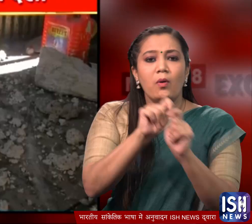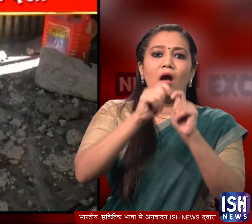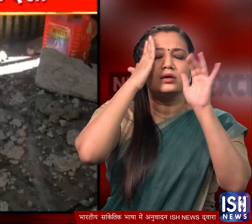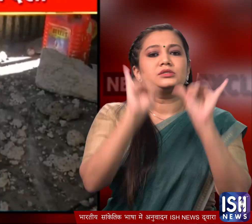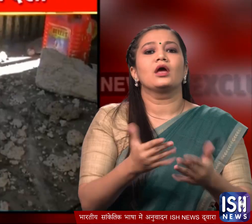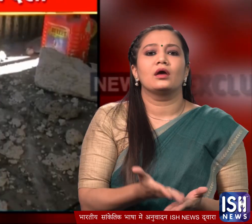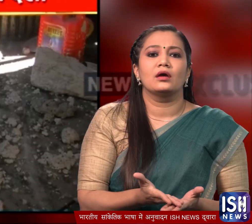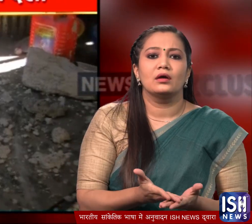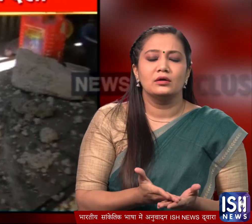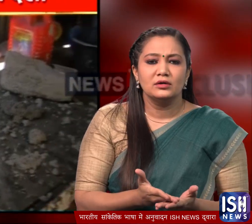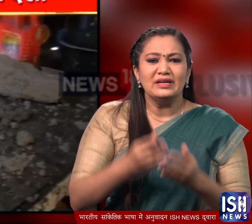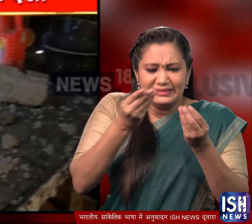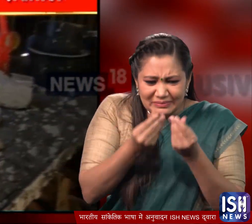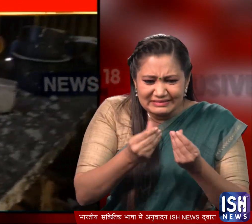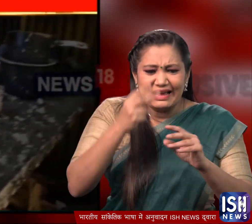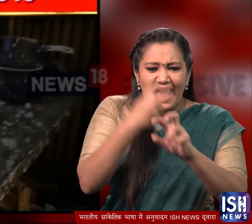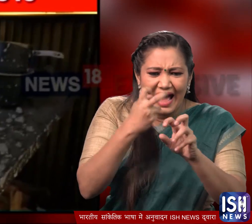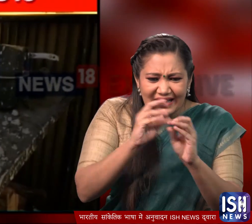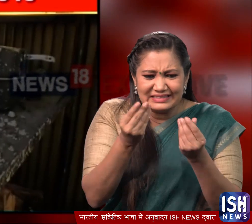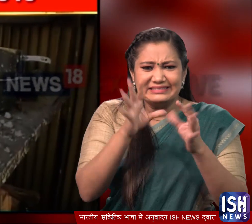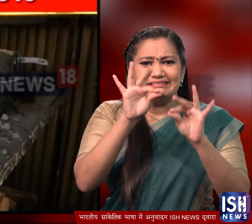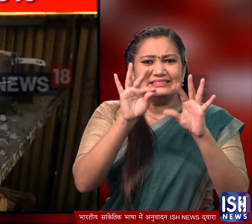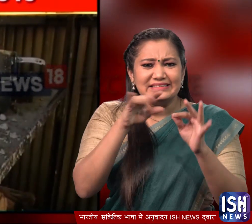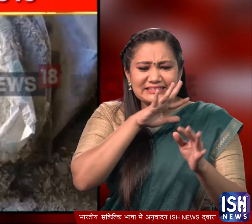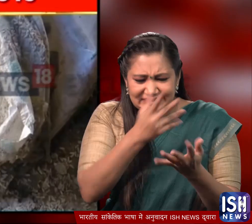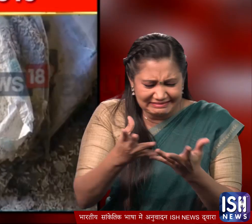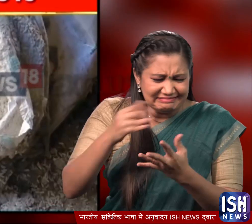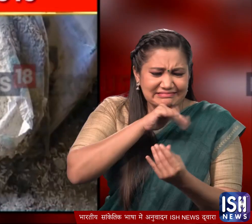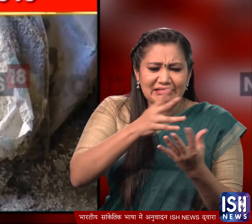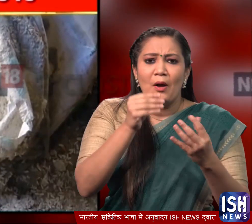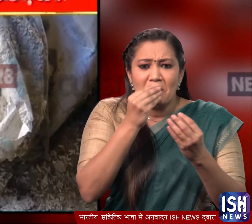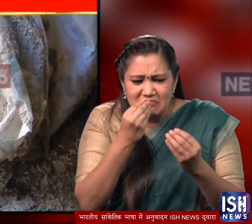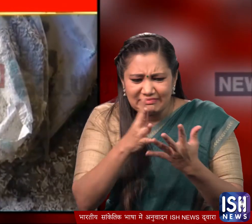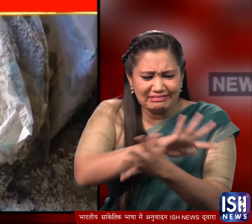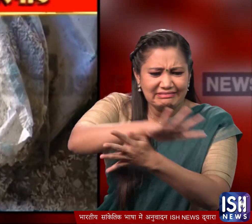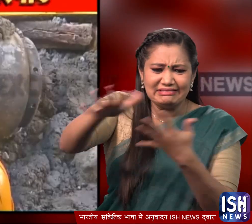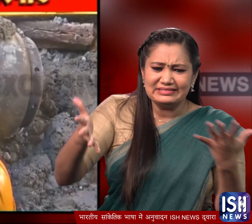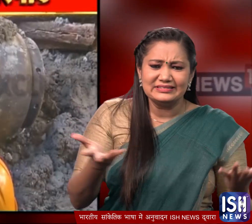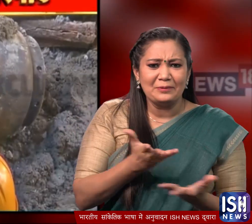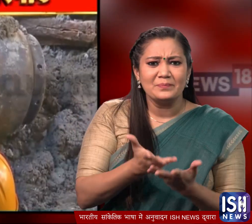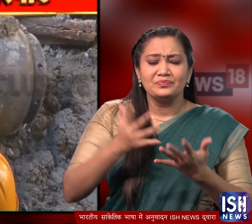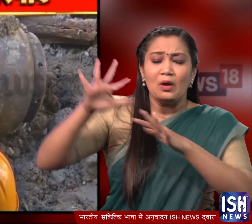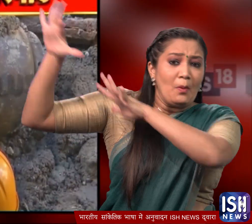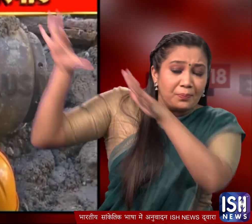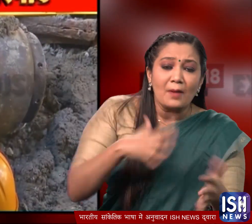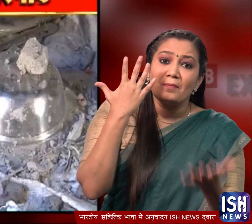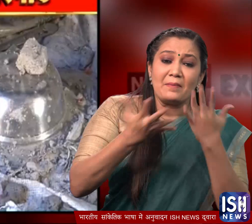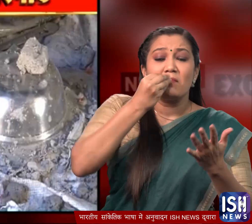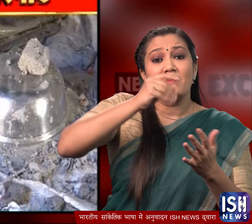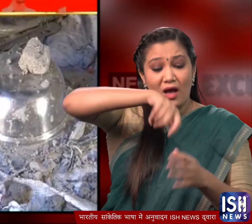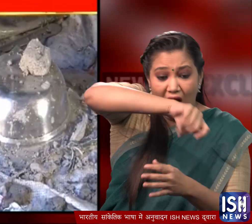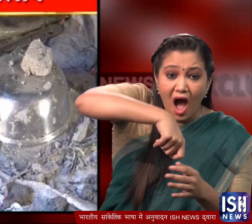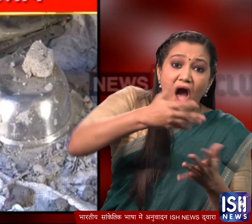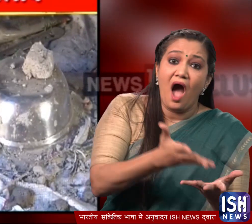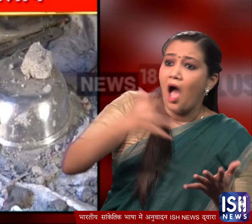थी। मजदूरों के रहने की जगह पर मिट्टी, पत्थर और कीचड़ के निशान हैं। भीगा हुआ राशन बिखरा पड़ा है। जिस वक्त तबाही आई उस वक्त